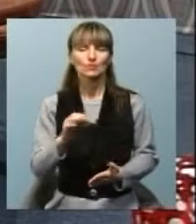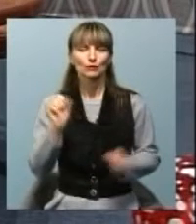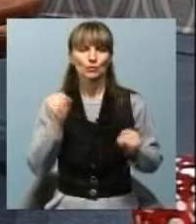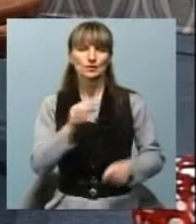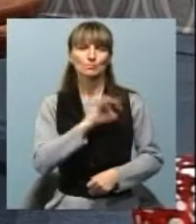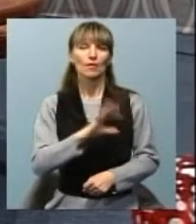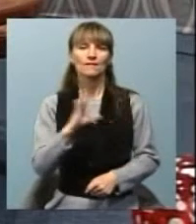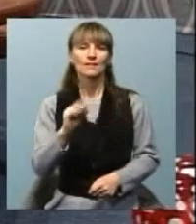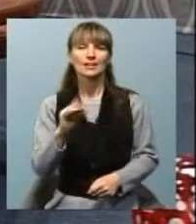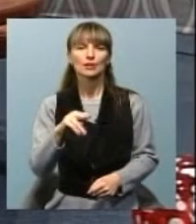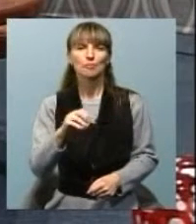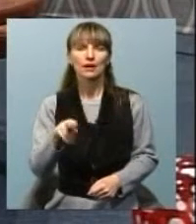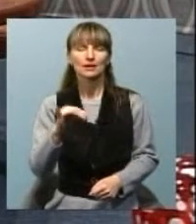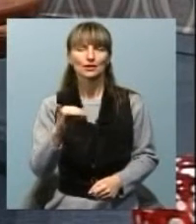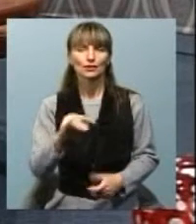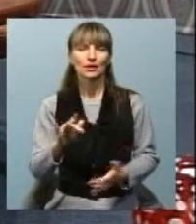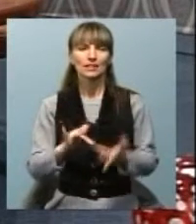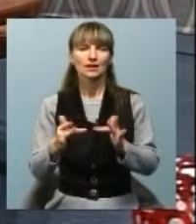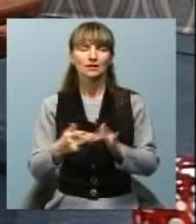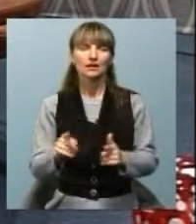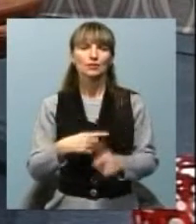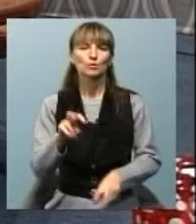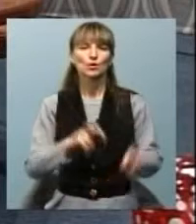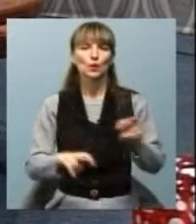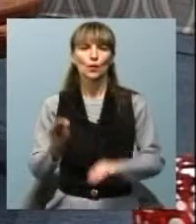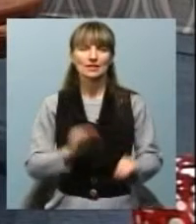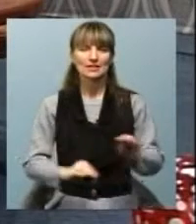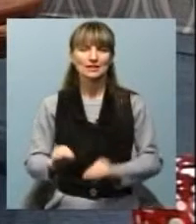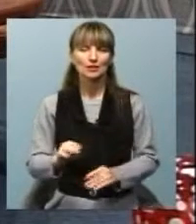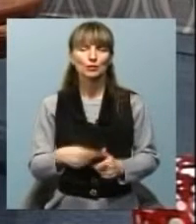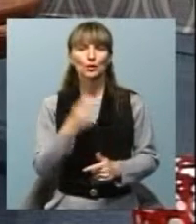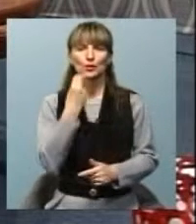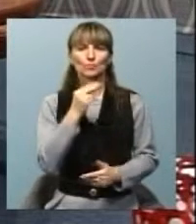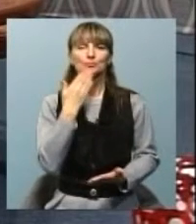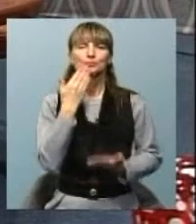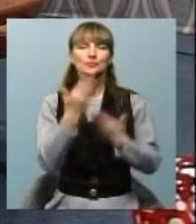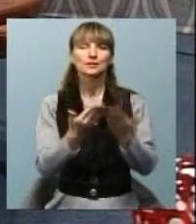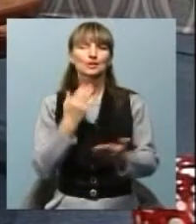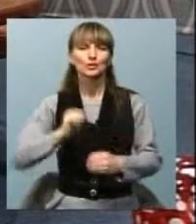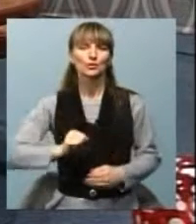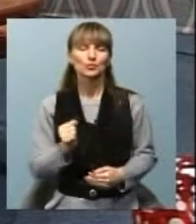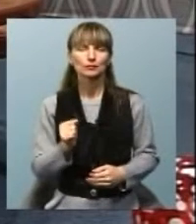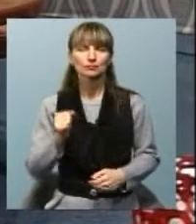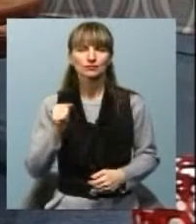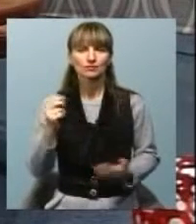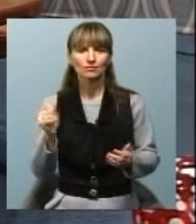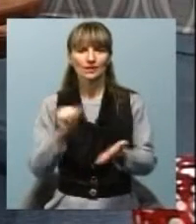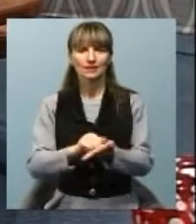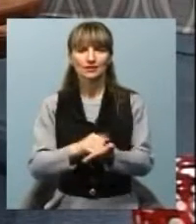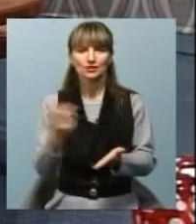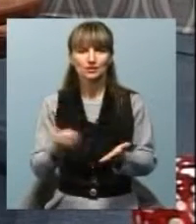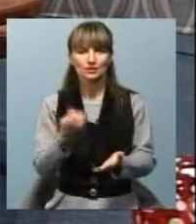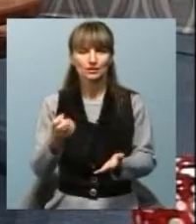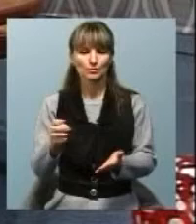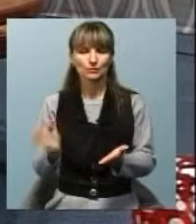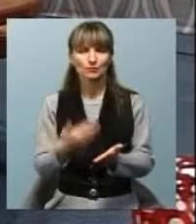Вікіпедію, або інтернет, або Google, або ще якісь пошукові системи? Чи краще позапитувати друзів, понишпорити по книжках, і